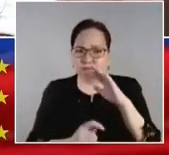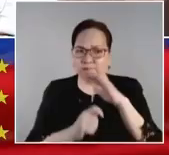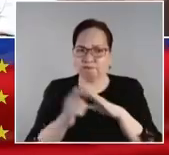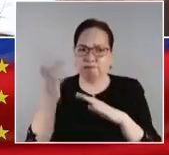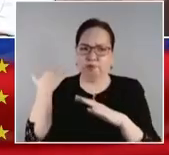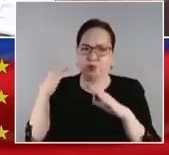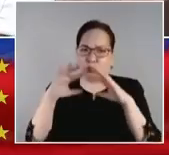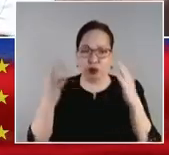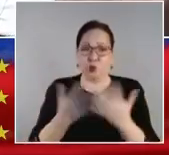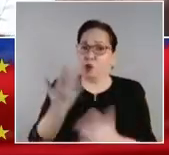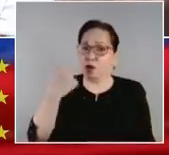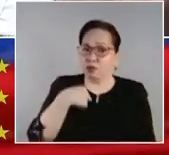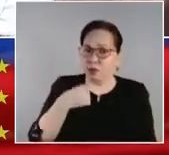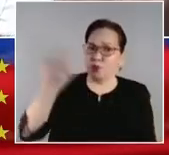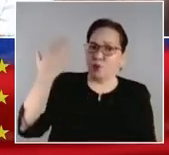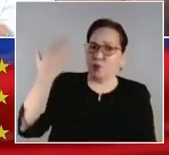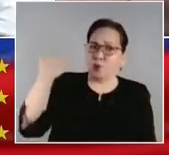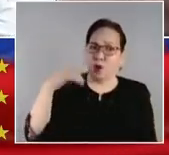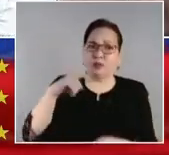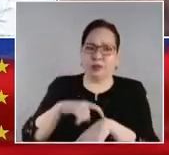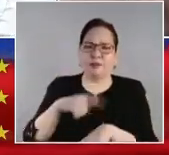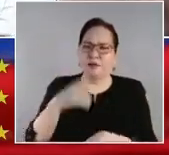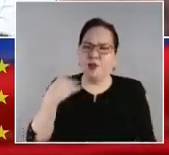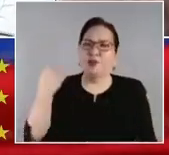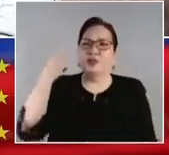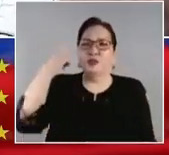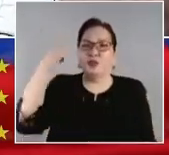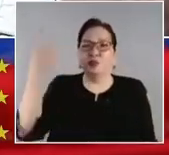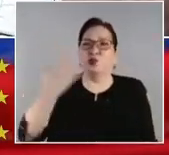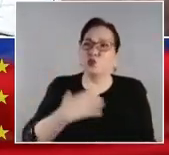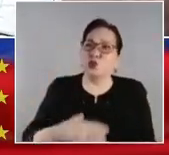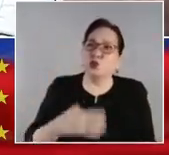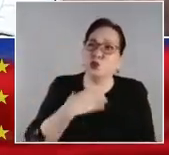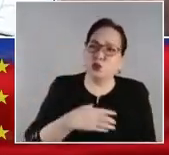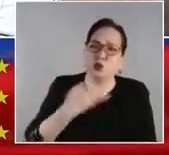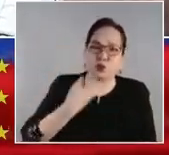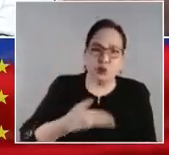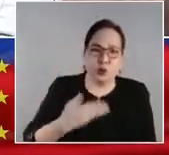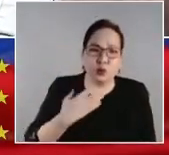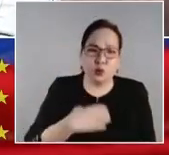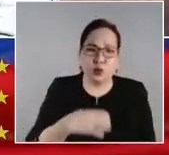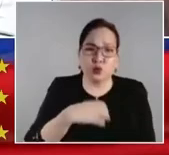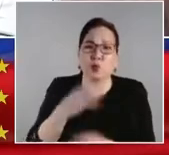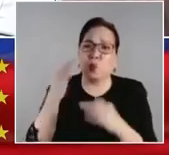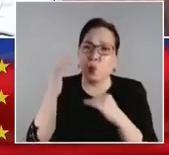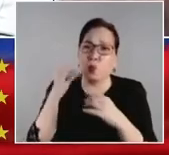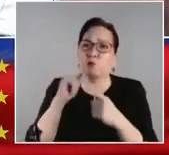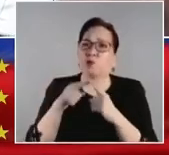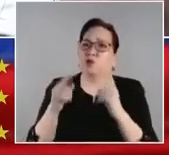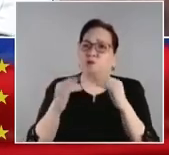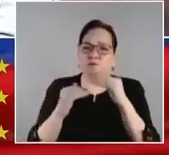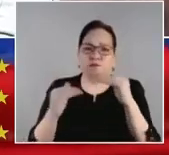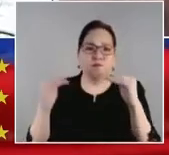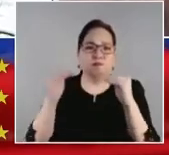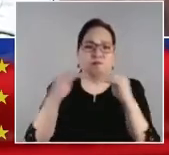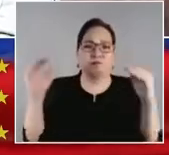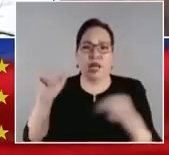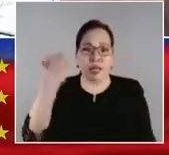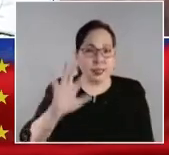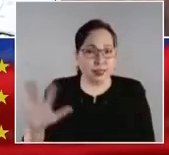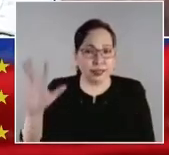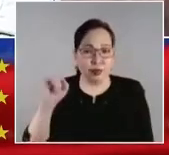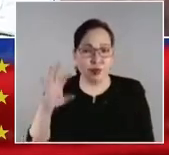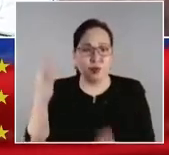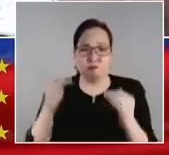namin, nananaginip pa po kami at nag-aspire pa po kami na maging pinakamagaling sa Asia or if not in the world.